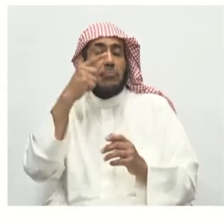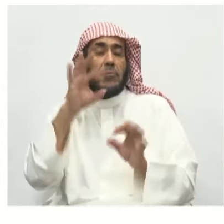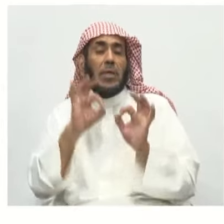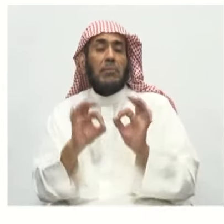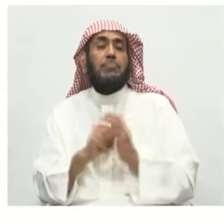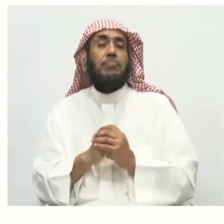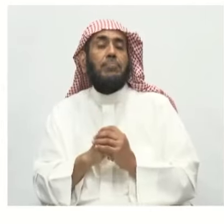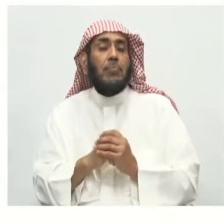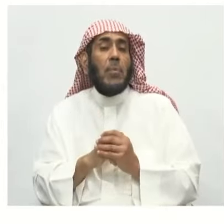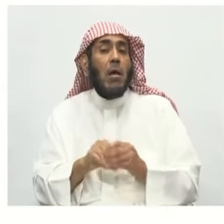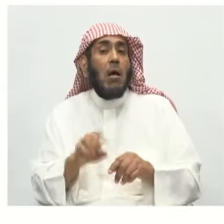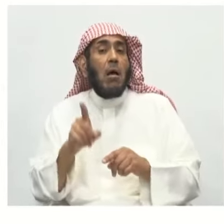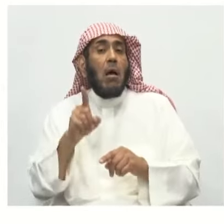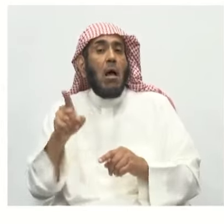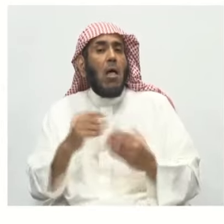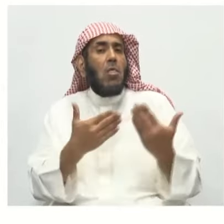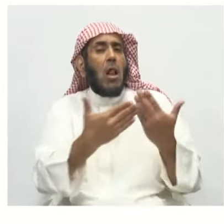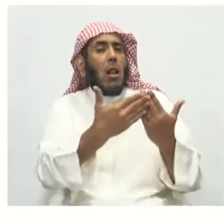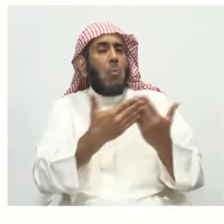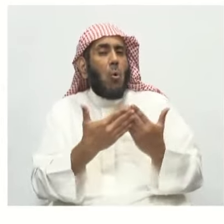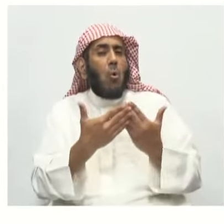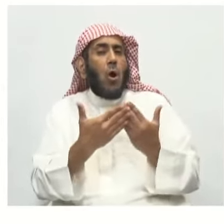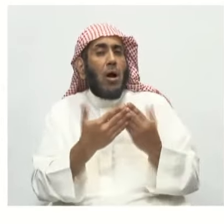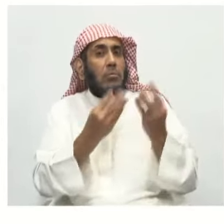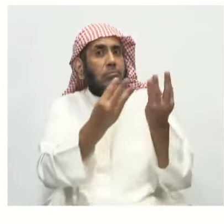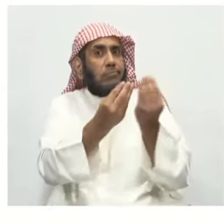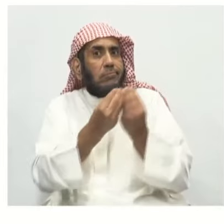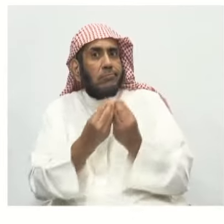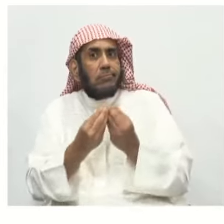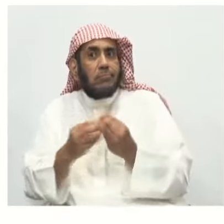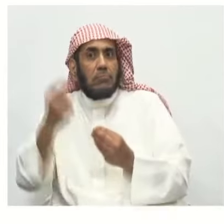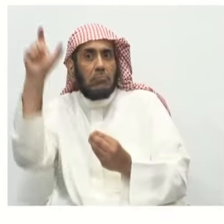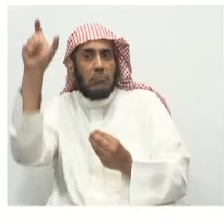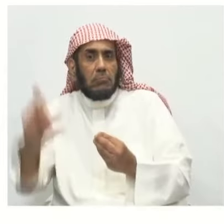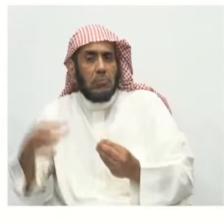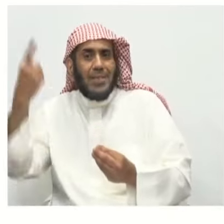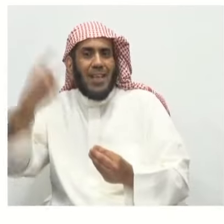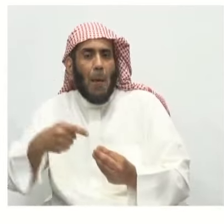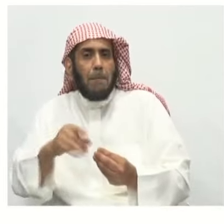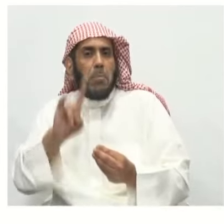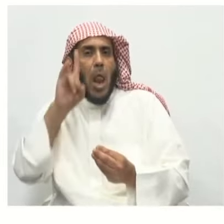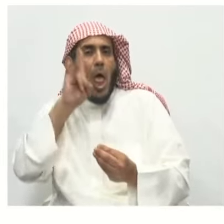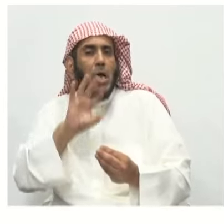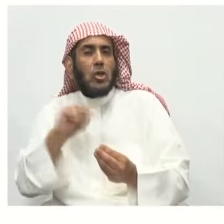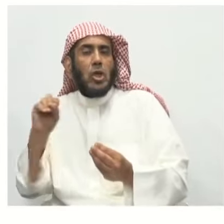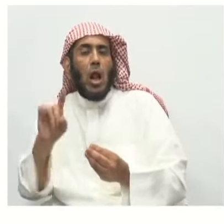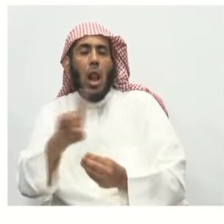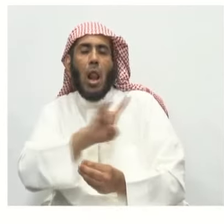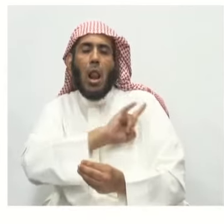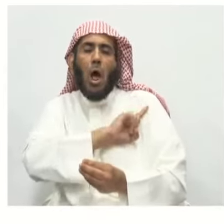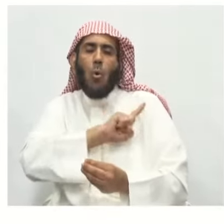اذا هذه المعونه التي يتلقاها الساحر من الشياطين لا